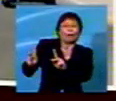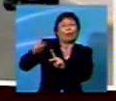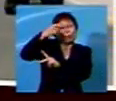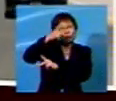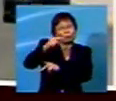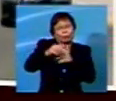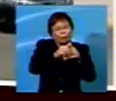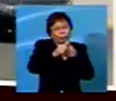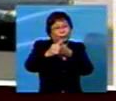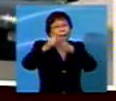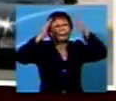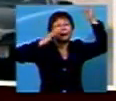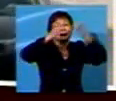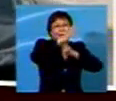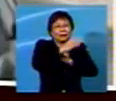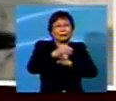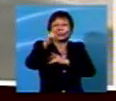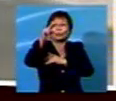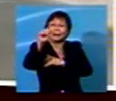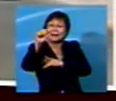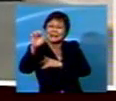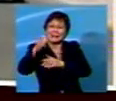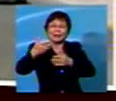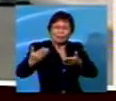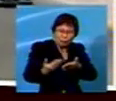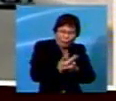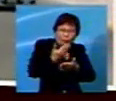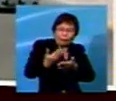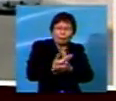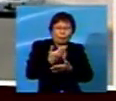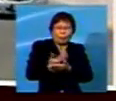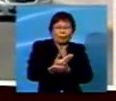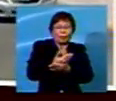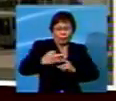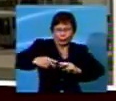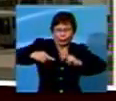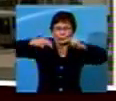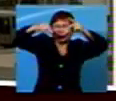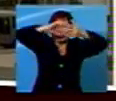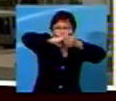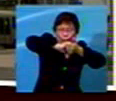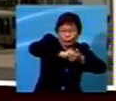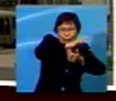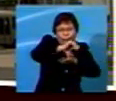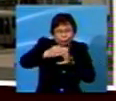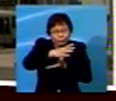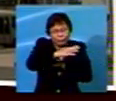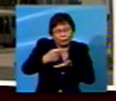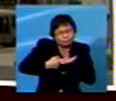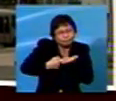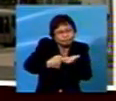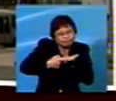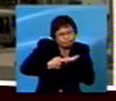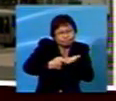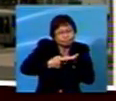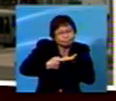untuk pimpinan Malaysia dan juga UAE memperbaharui ya ikatan persahabatan mereka dan juga membincangkan isu-isu